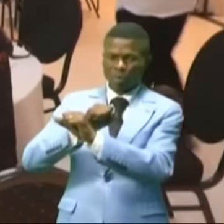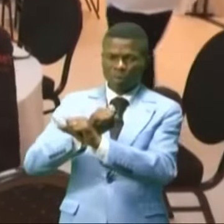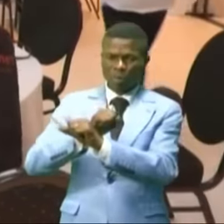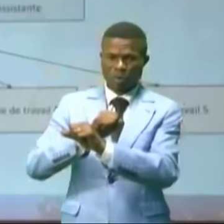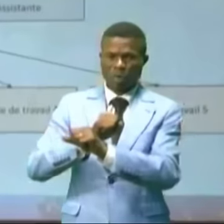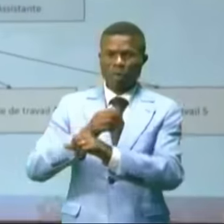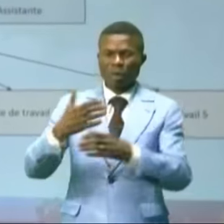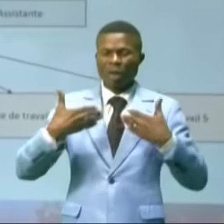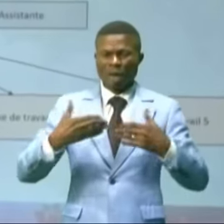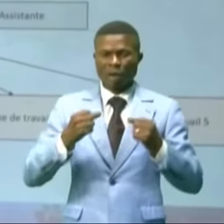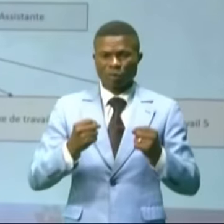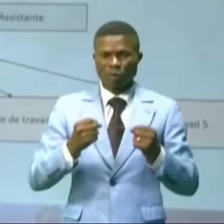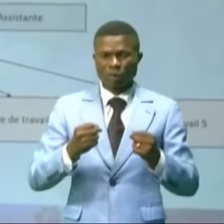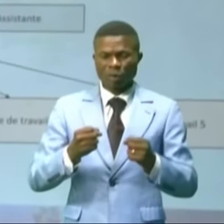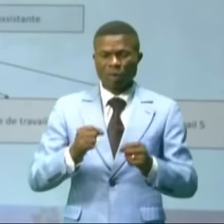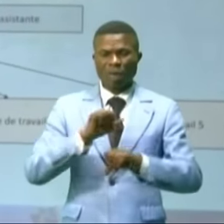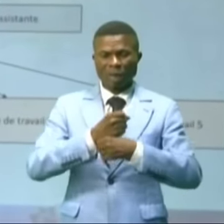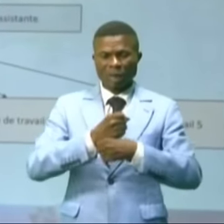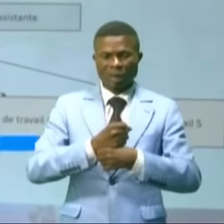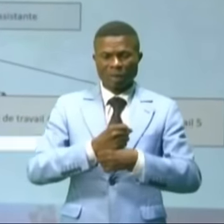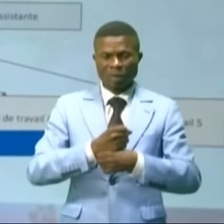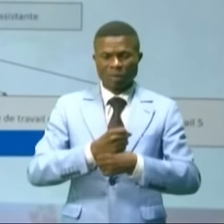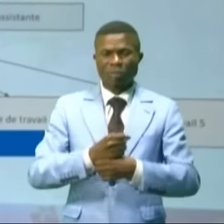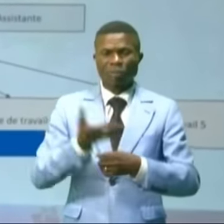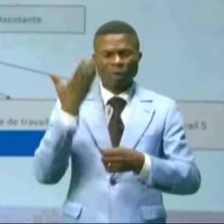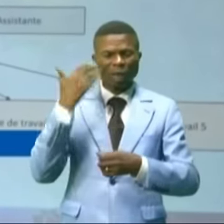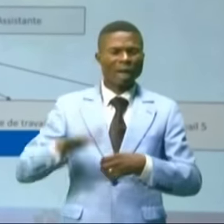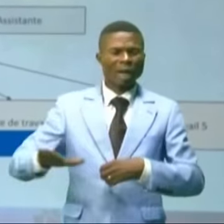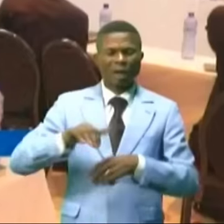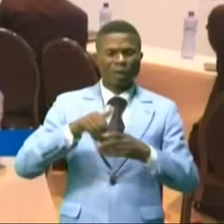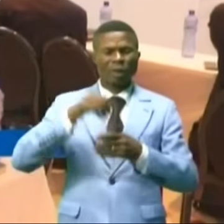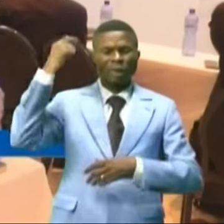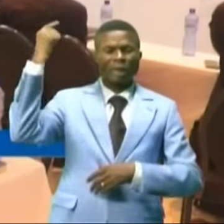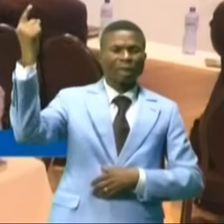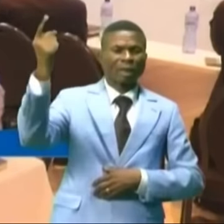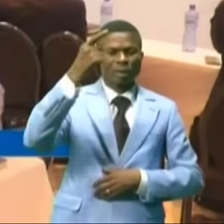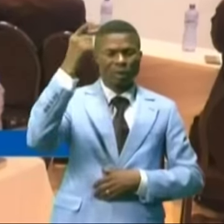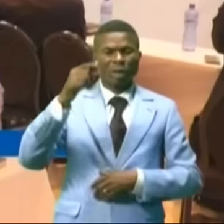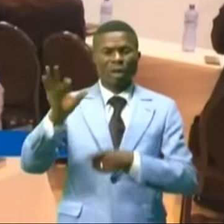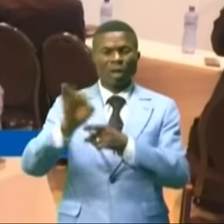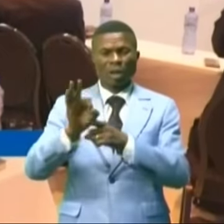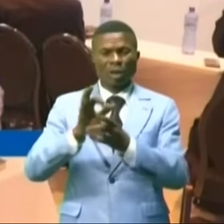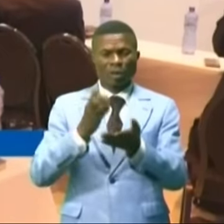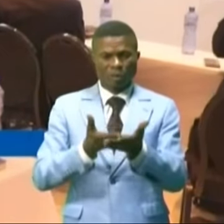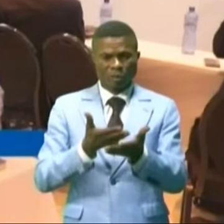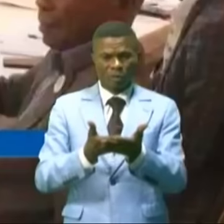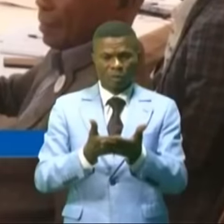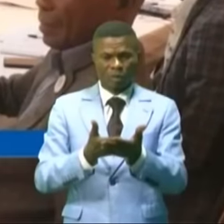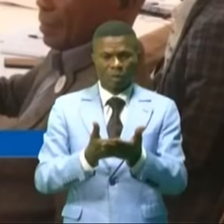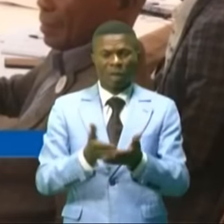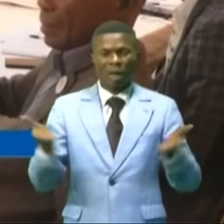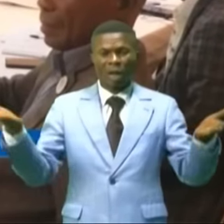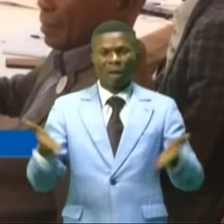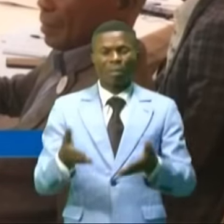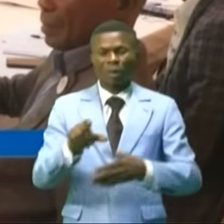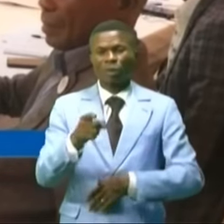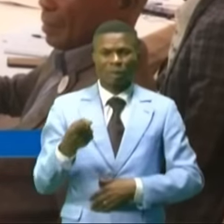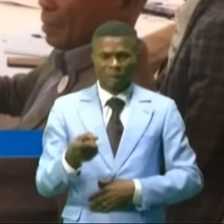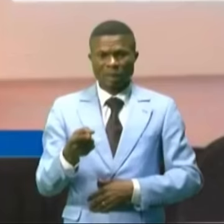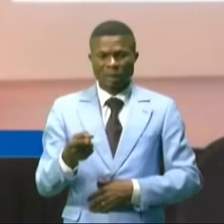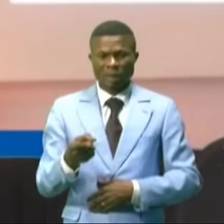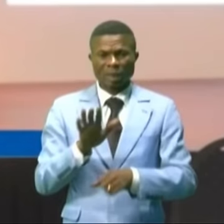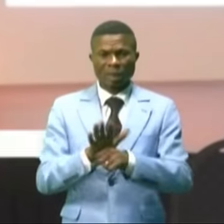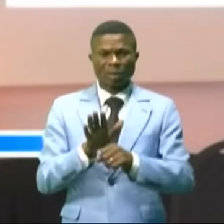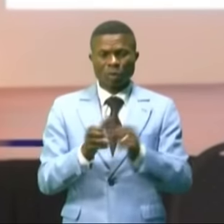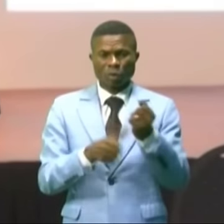gestion durable et la restauration des tourbières partout dans le monde. Cet atelier a connu la participation d'experts